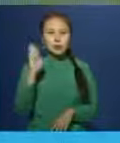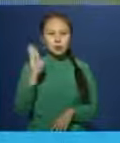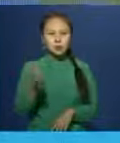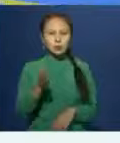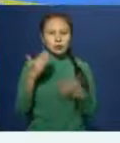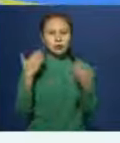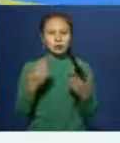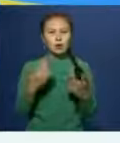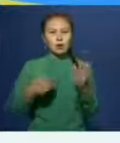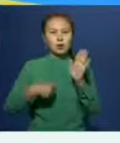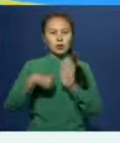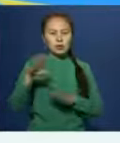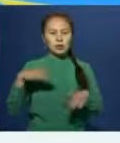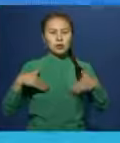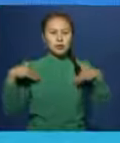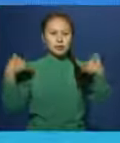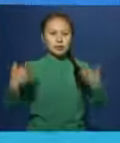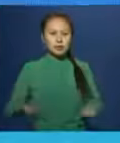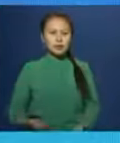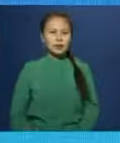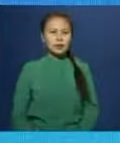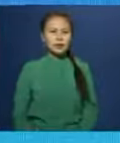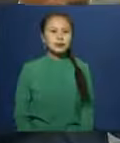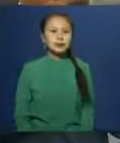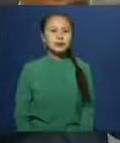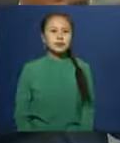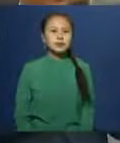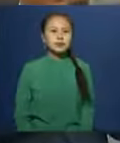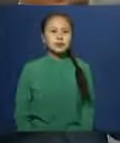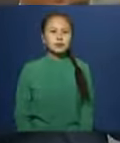істің аяқталуымен шын жүрегімнен құттықтаймын.